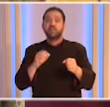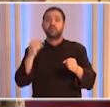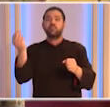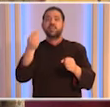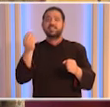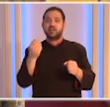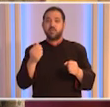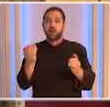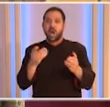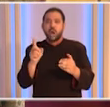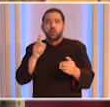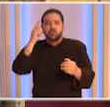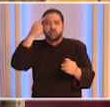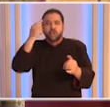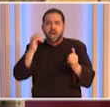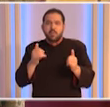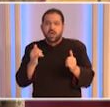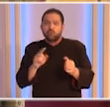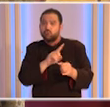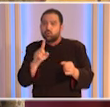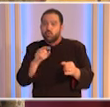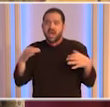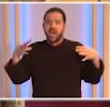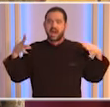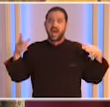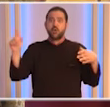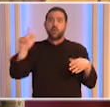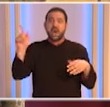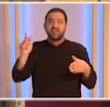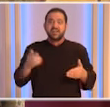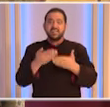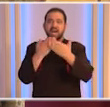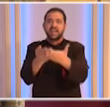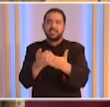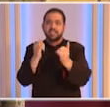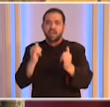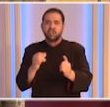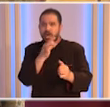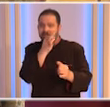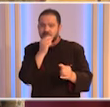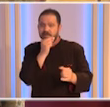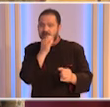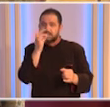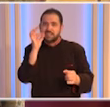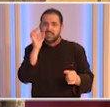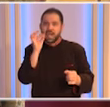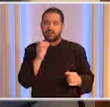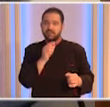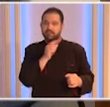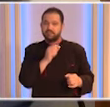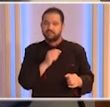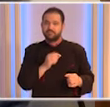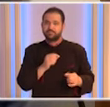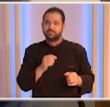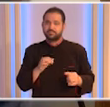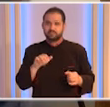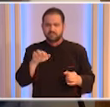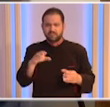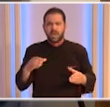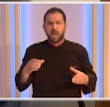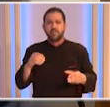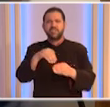care n-a fost cunoscut până atunci. Numai Arhanghelului Gavril s-a încredințat taina aceasta. Și a ajuns